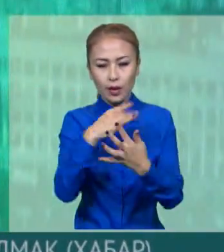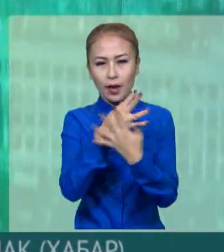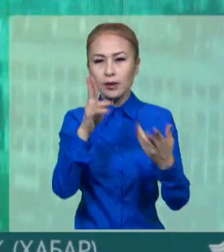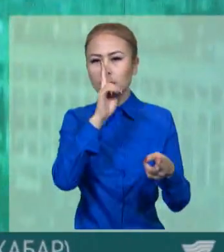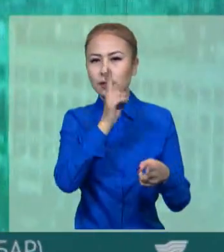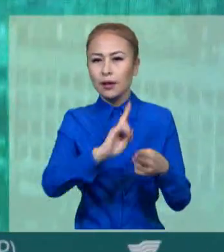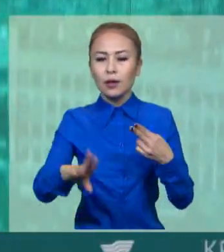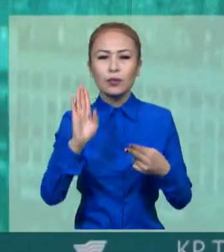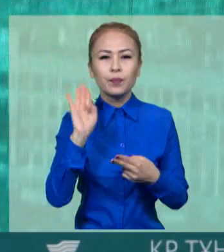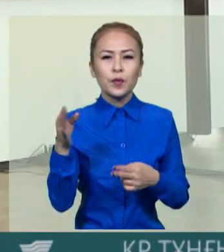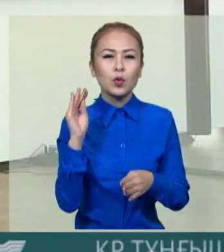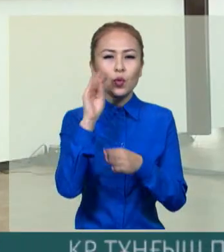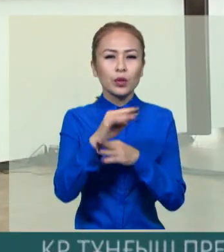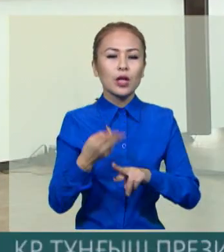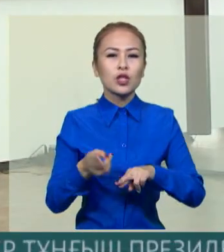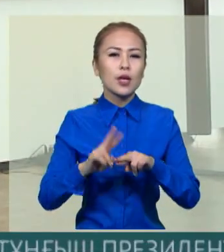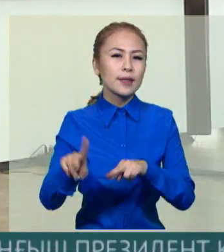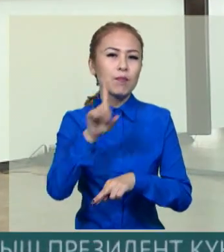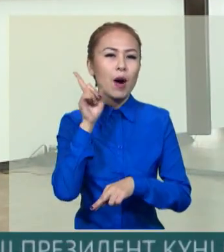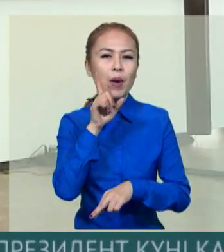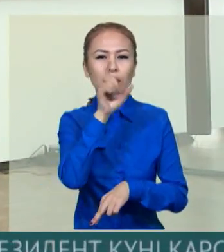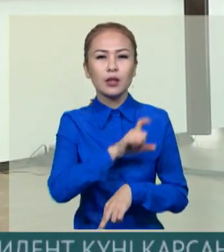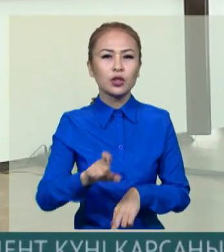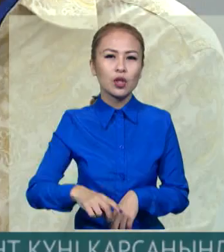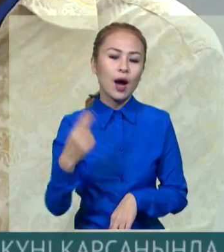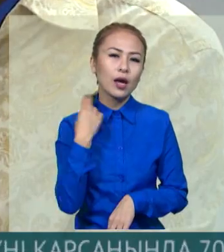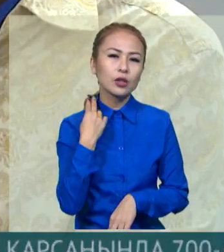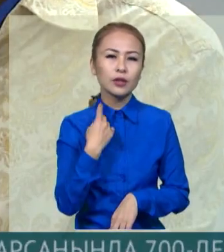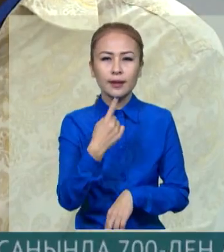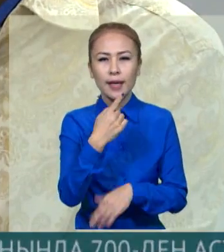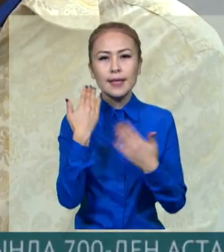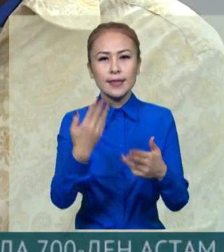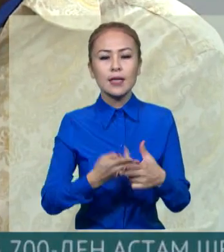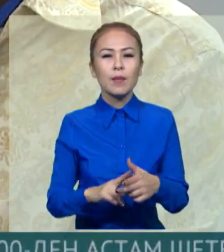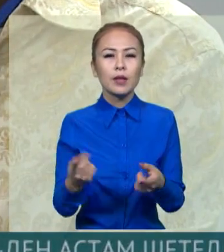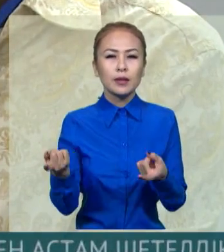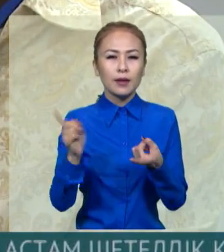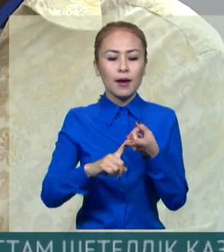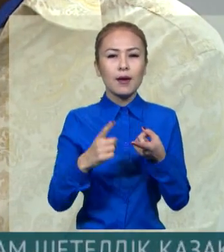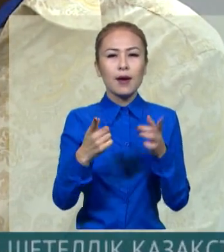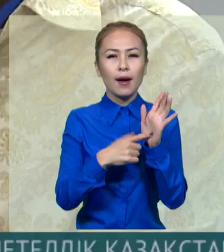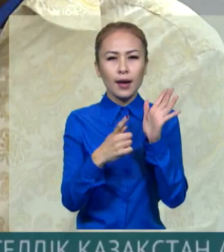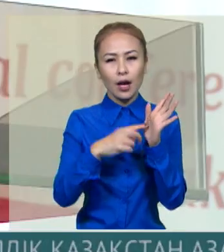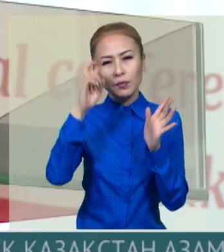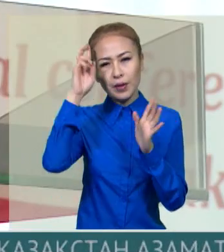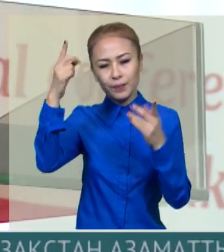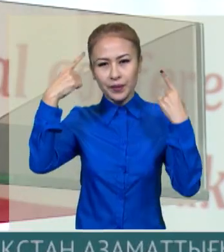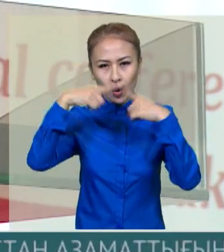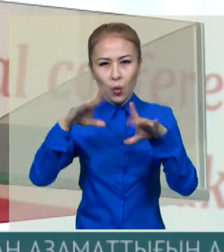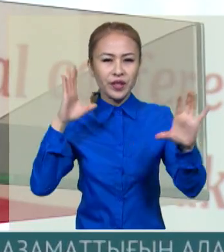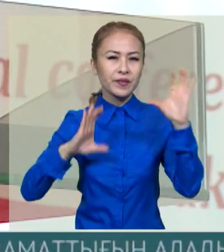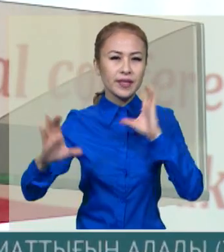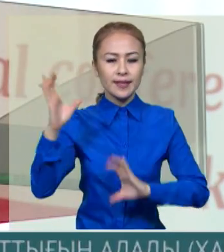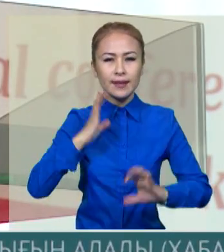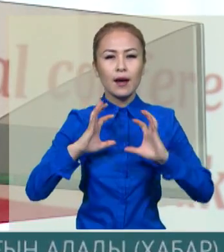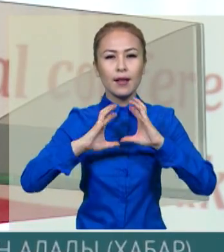жоғалтып ескіріп қалады. Сондықтан қазір жас мамандарға ағылшын тілін білу заман талабы. Қарағандыдағы мемлекеттік техникалық